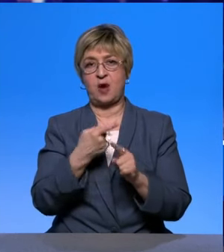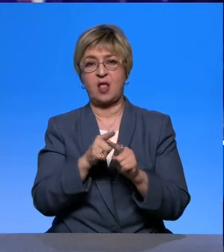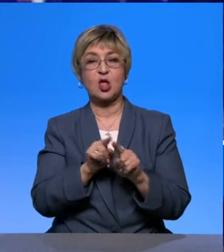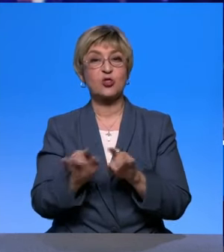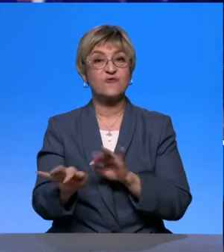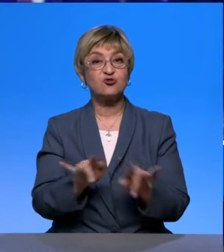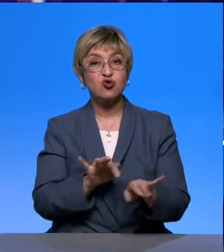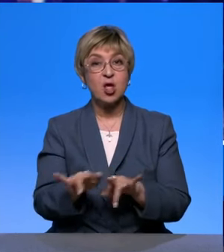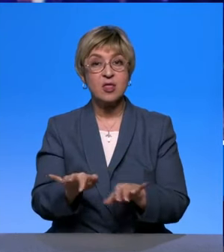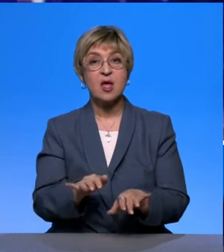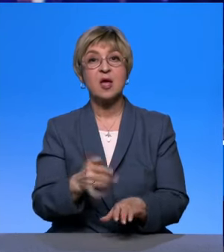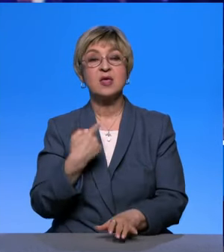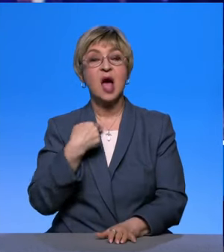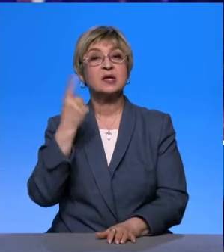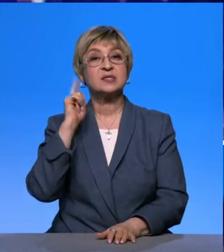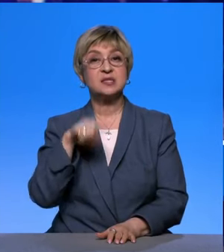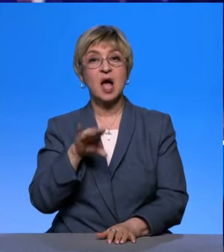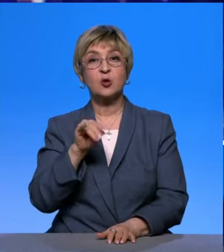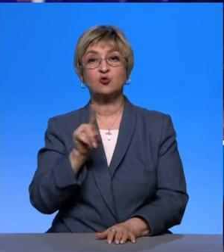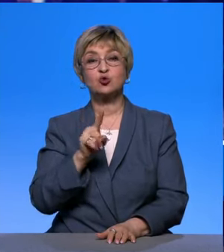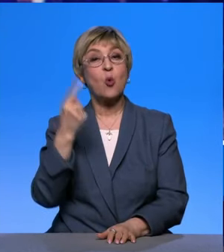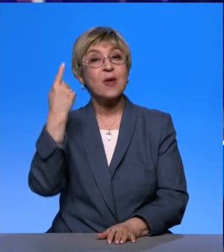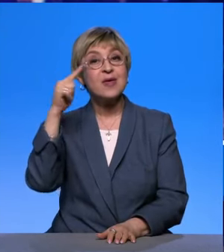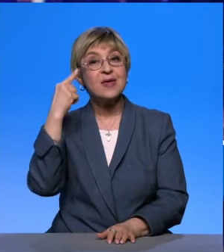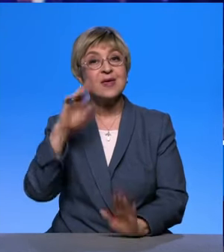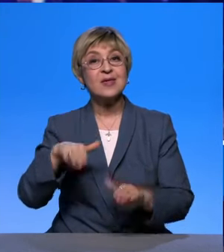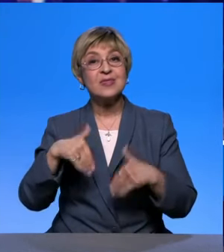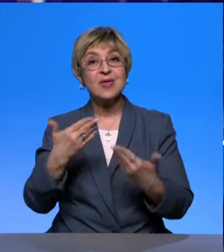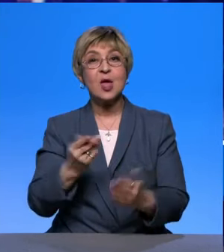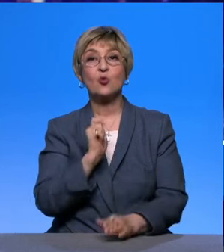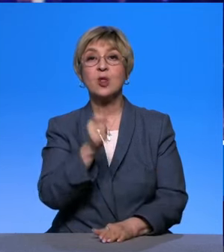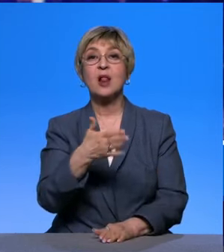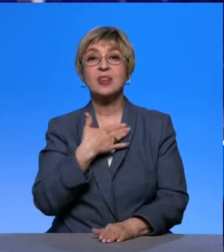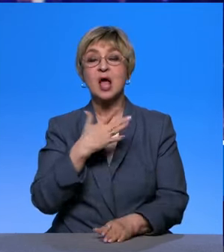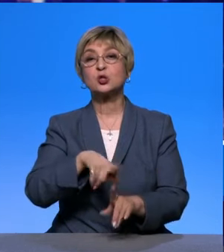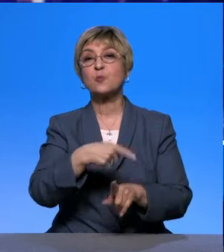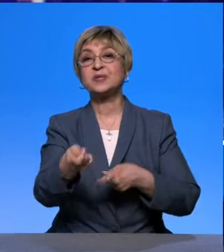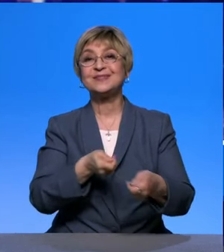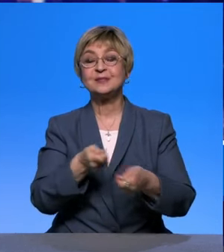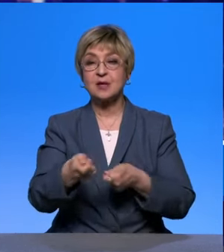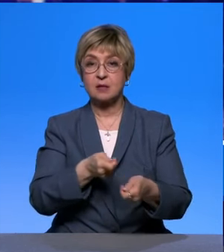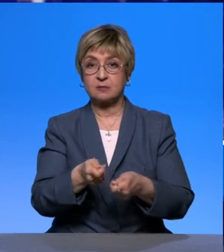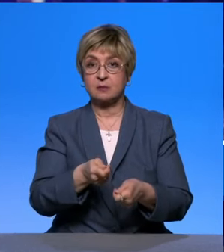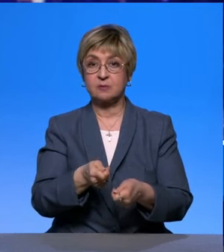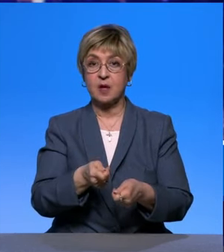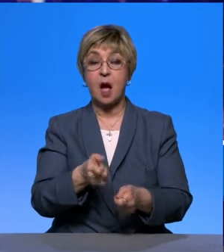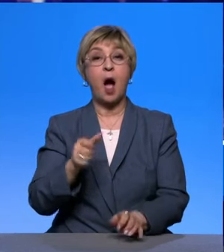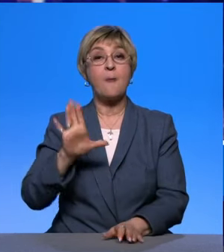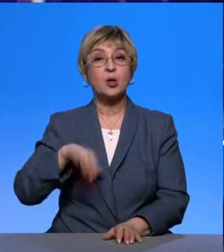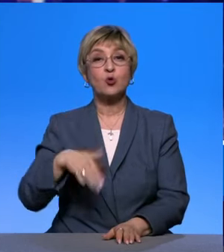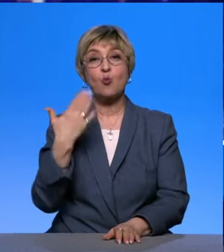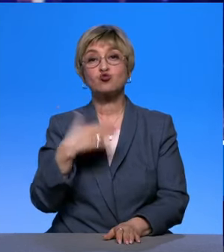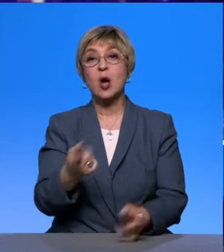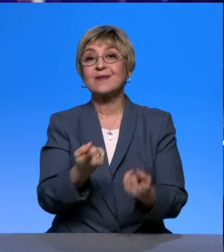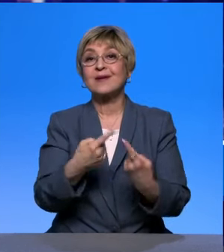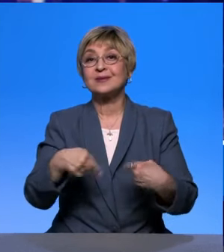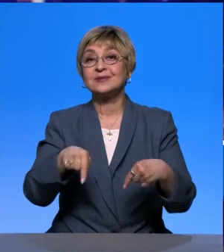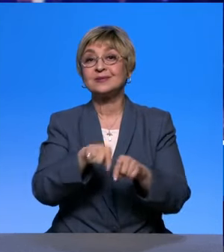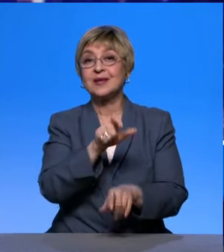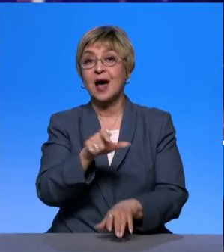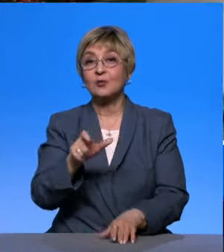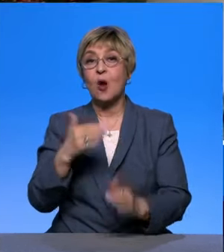что вообще идею-то подал наш президент страны, да, а потом уже организаторы обратились к